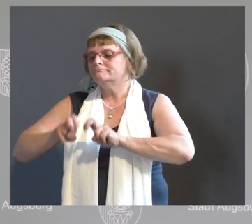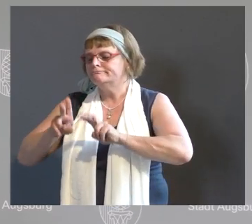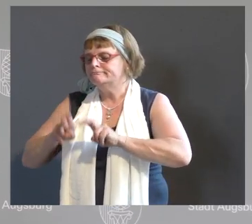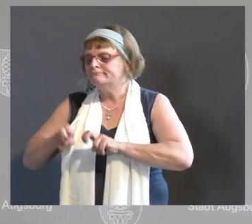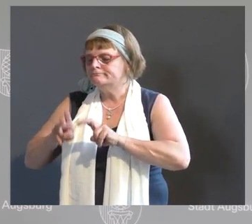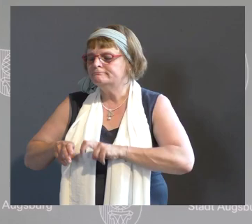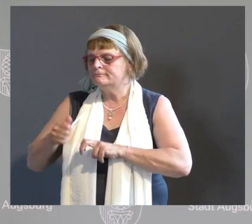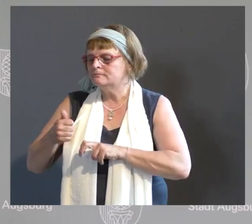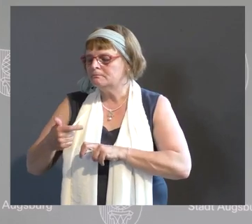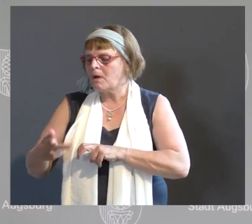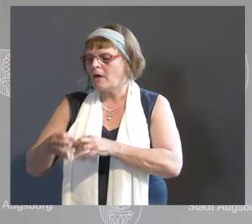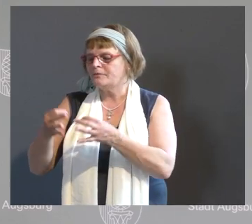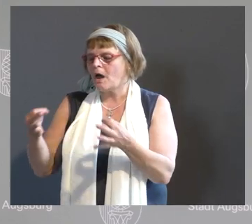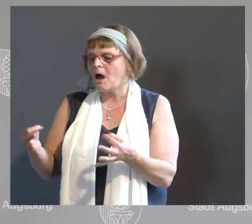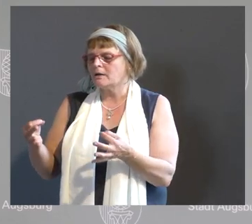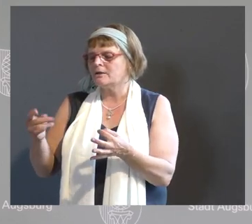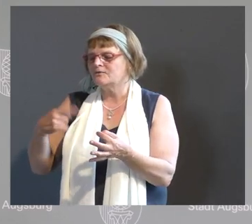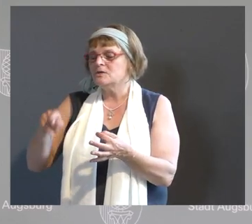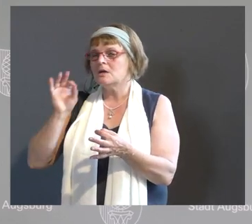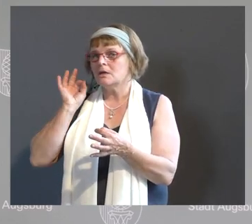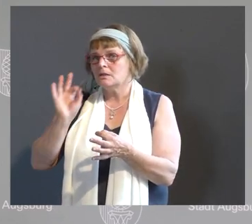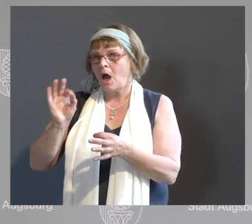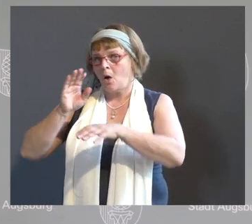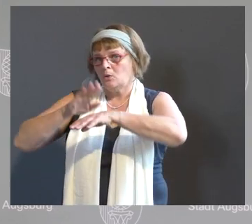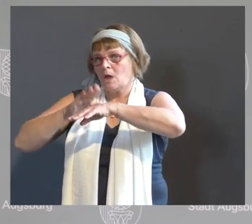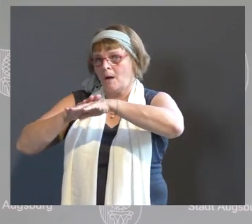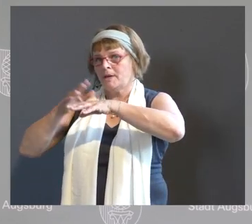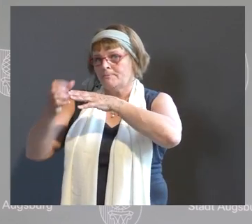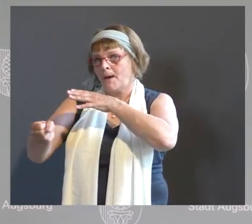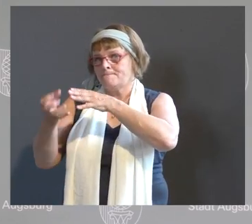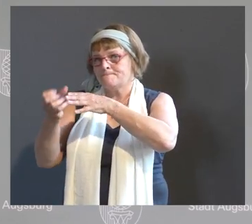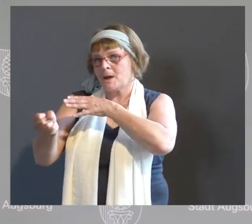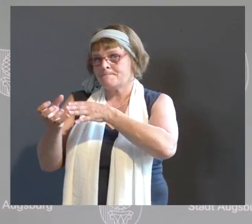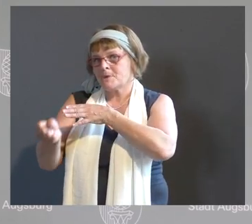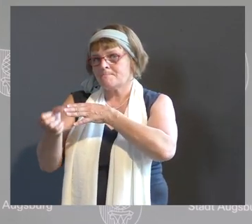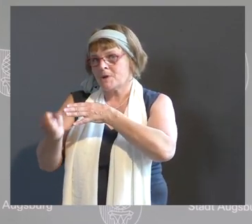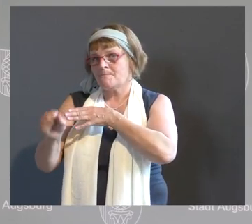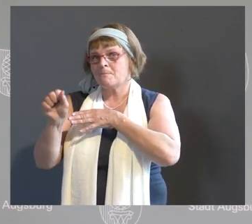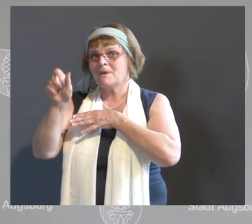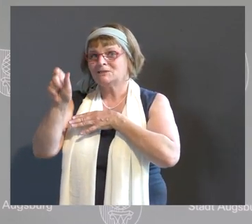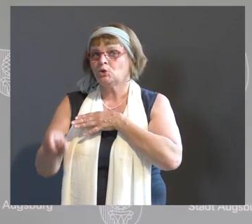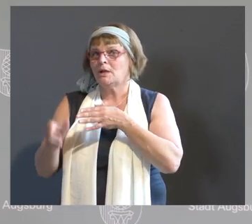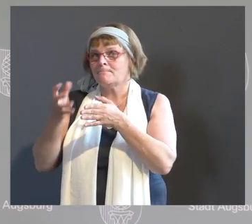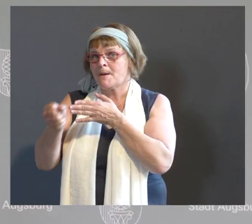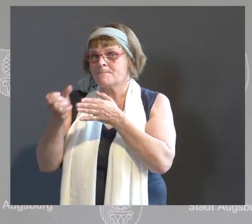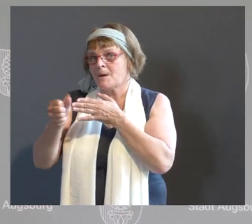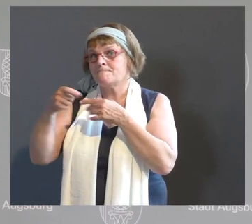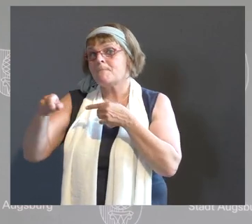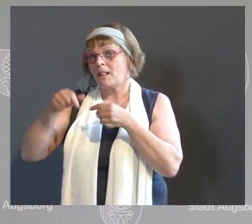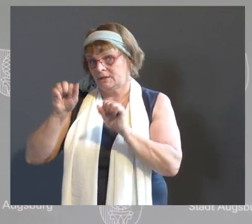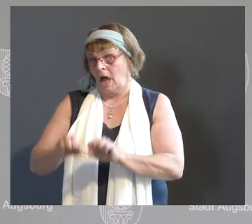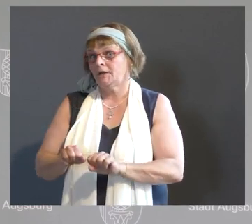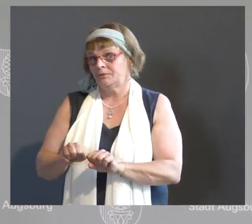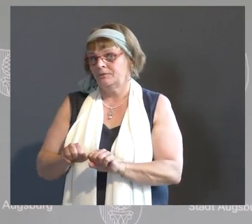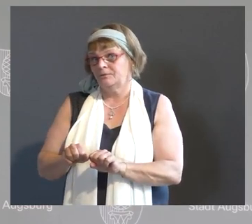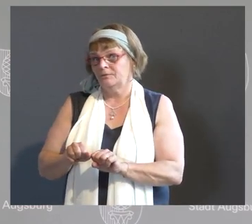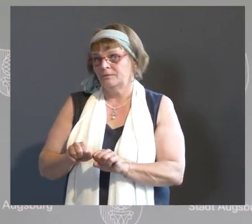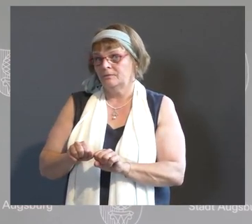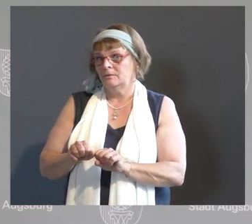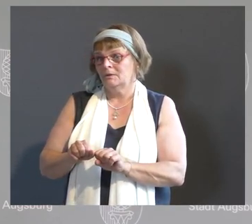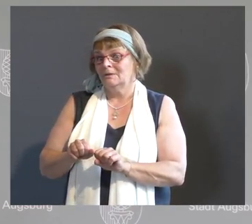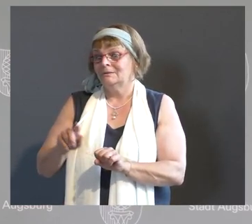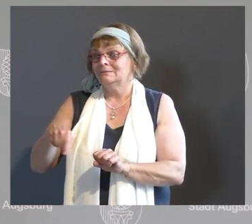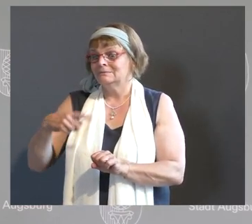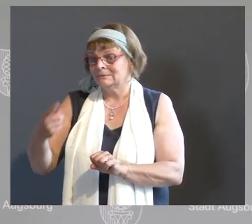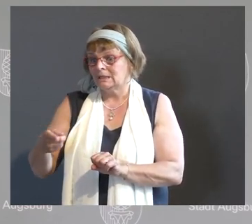Tagen Namen ermitteln und dann wird man vielleicht auch sehen können, inwiefern es starke Überschneidung